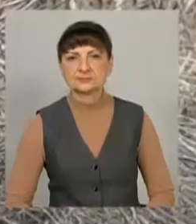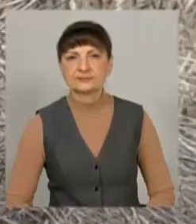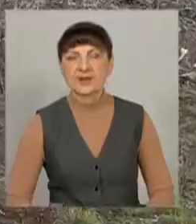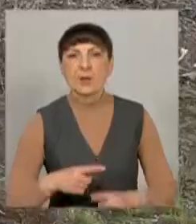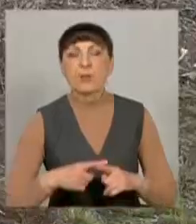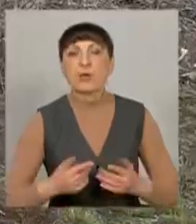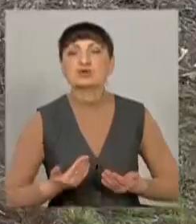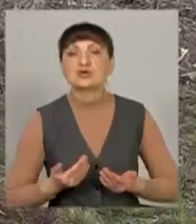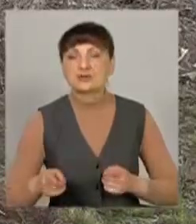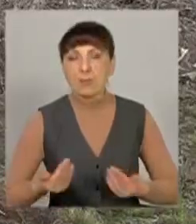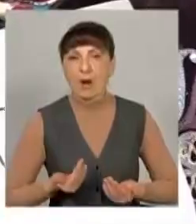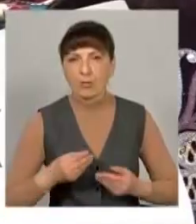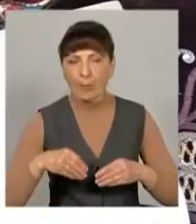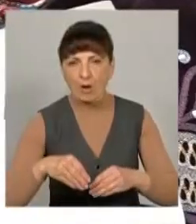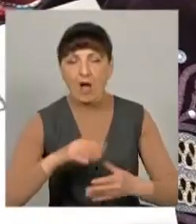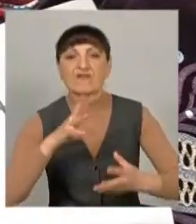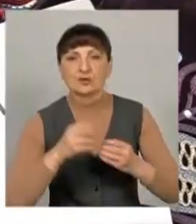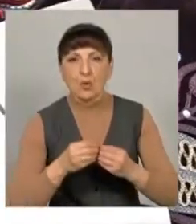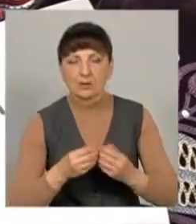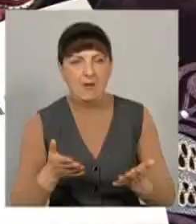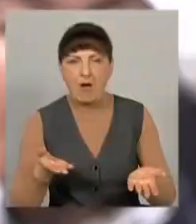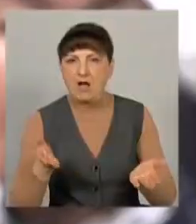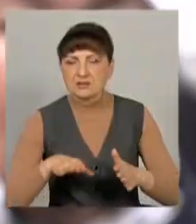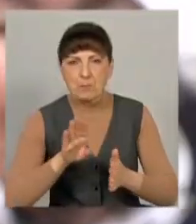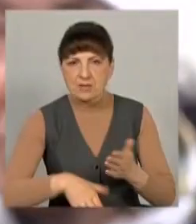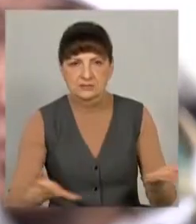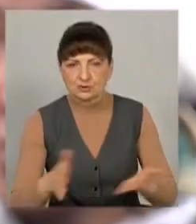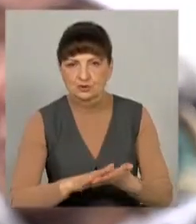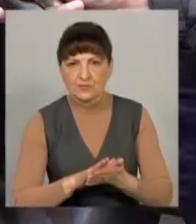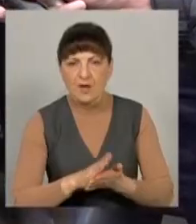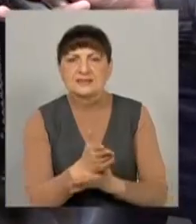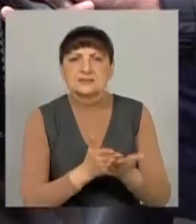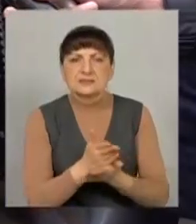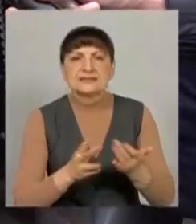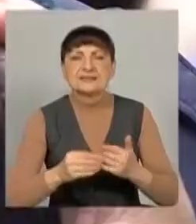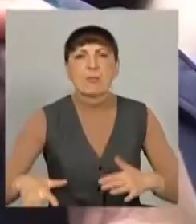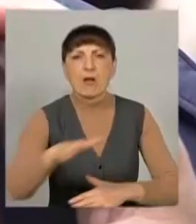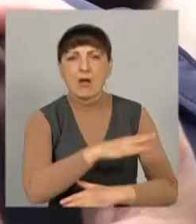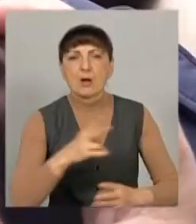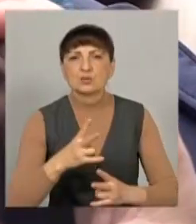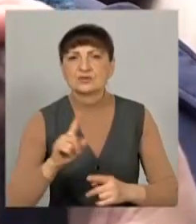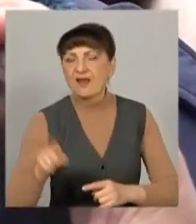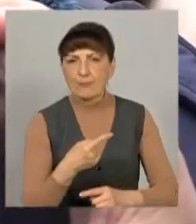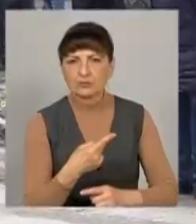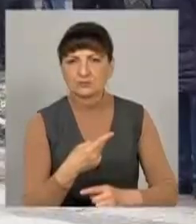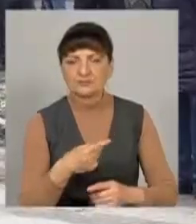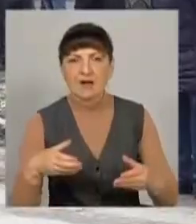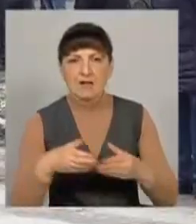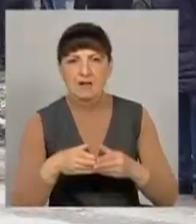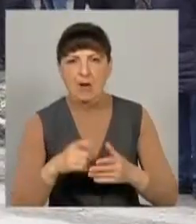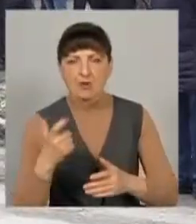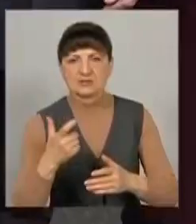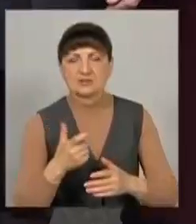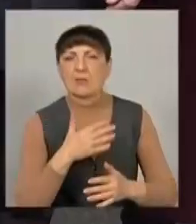Полжизни проработали на этих полях, а в итоге остались с пустыми руками. Заслуженные земельные участки требуют от руководства агрохолдинга Алматинской